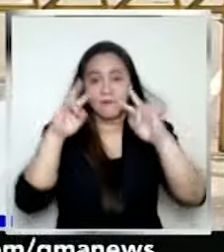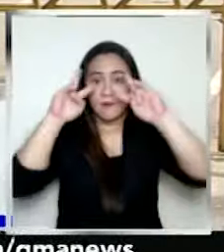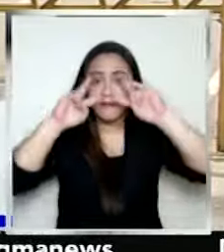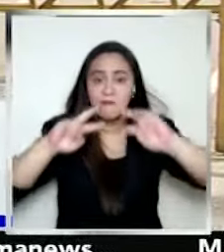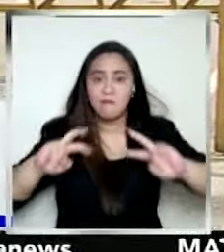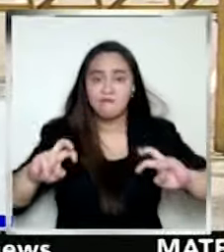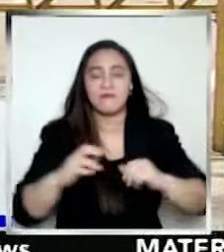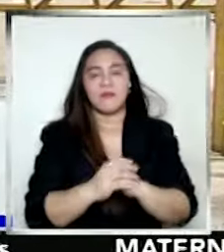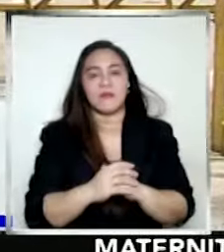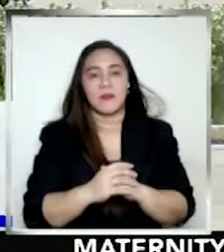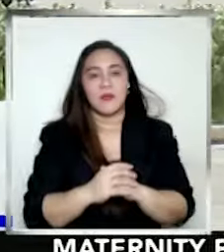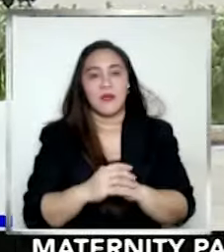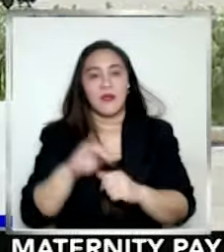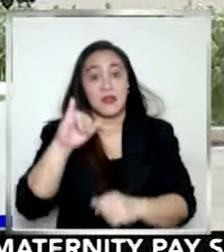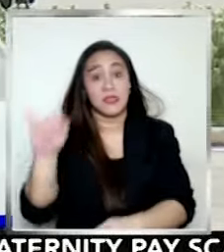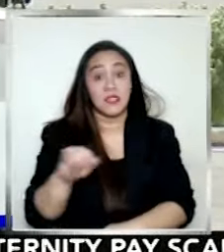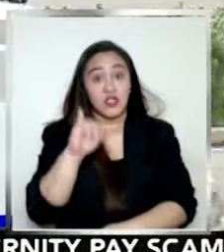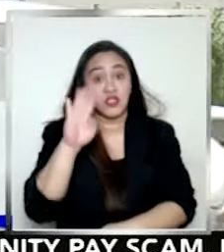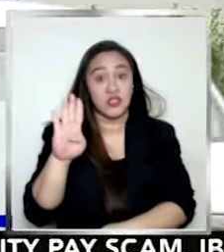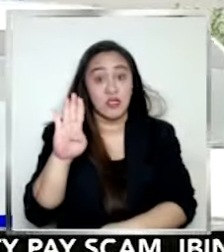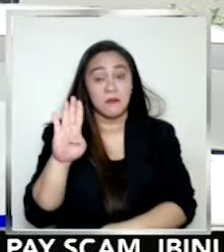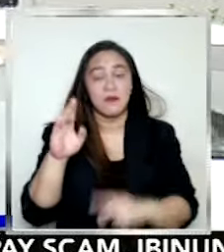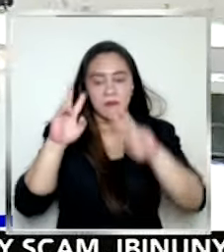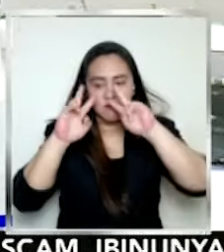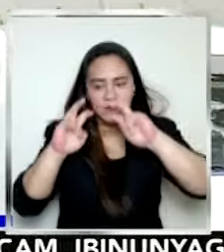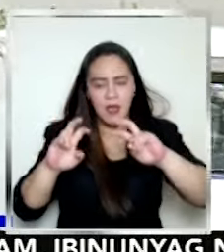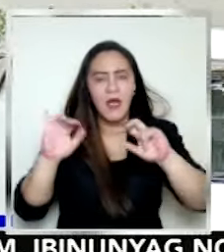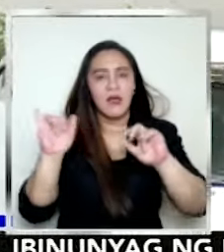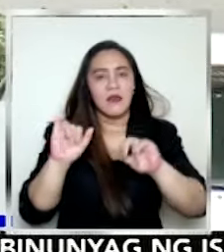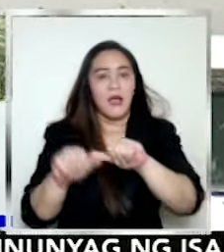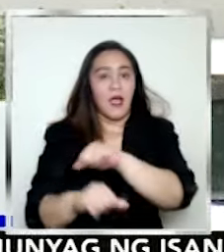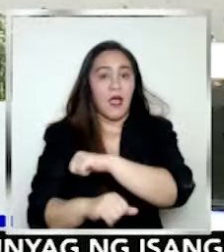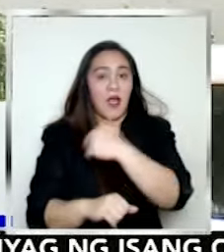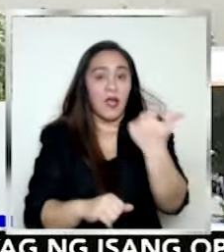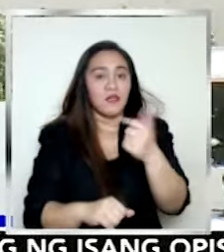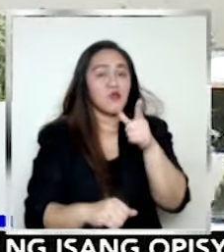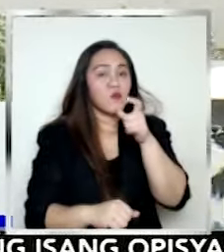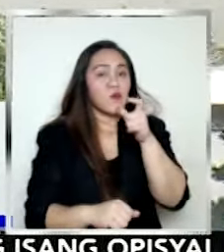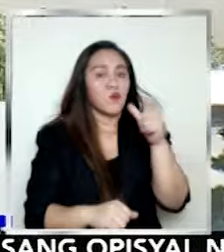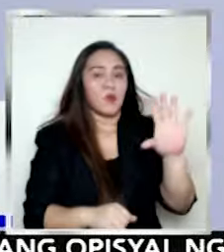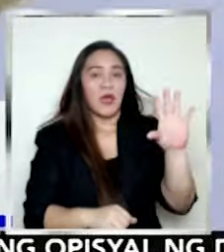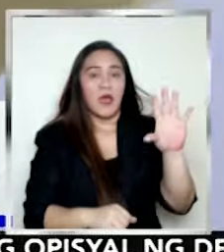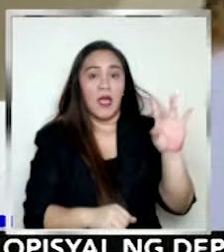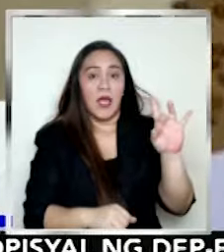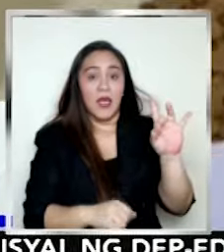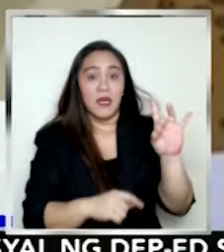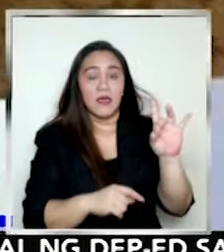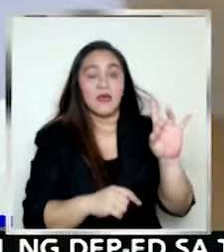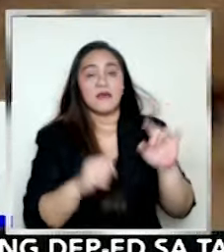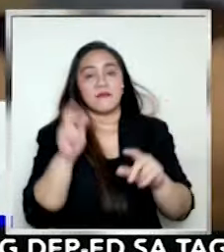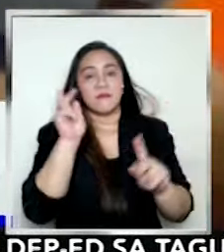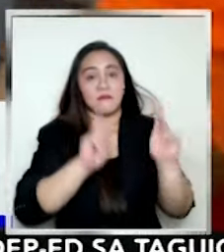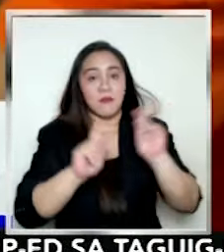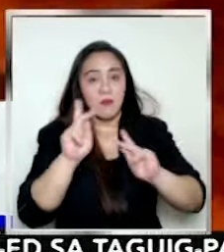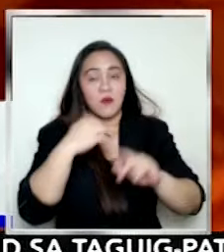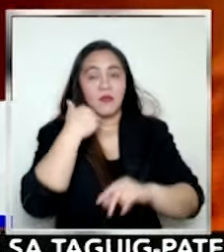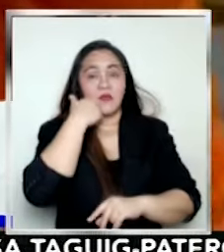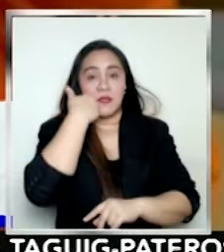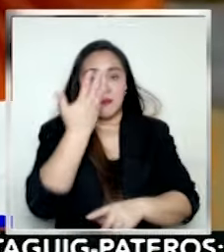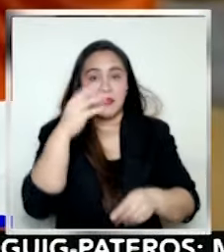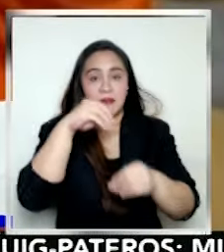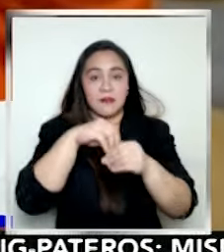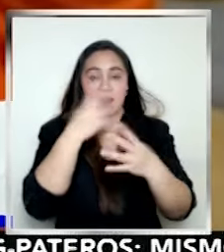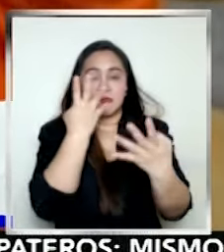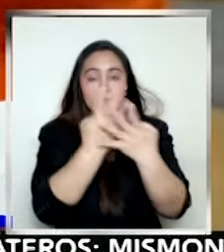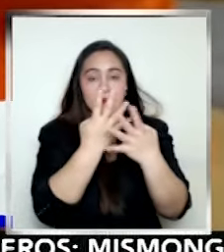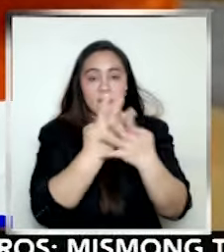Sebastian, iniimbestigahan din ngayon ng NBI ang pagkamatay ng walong iba pang high-profile inmate. Kasunod ito ng paglutang ni Rodel